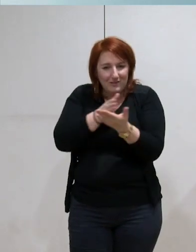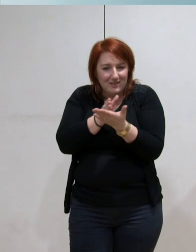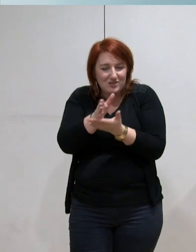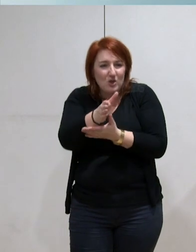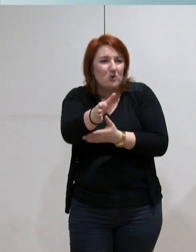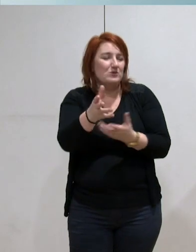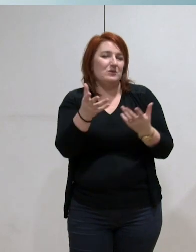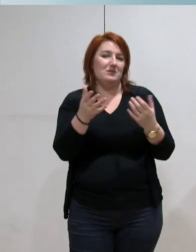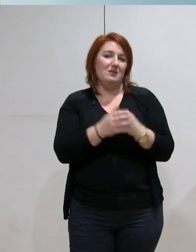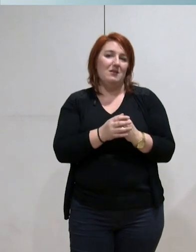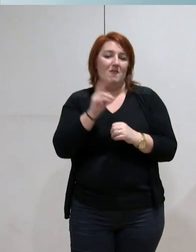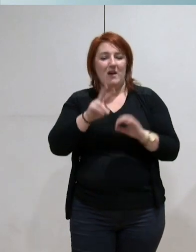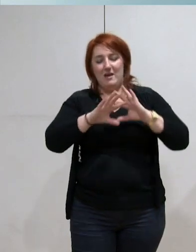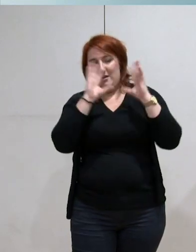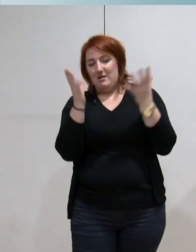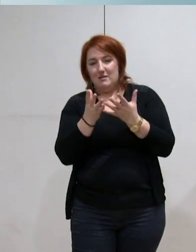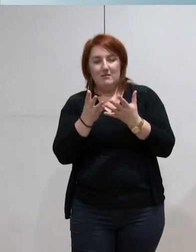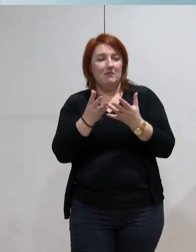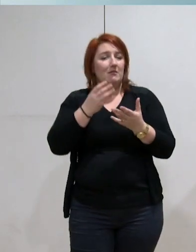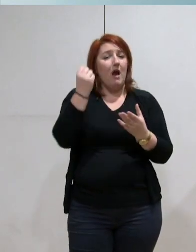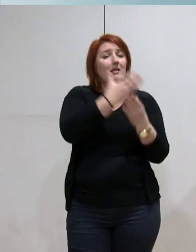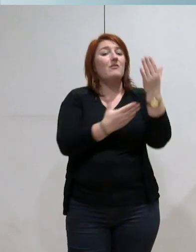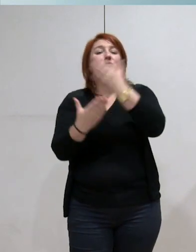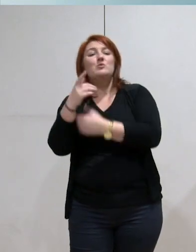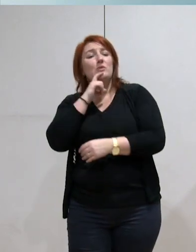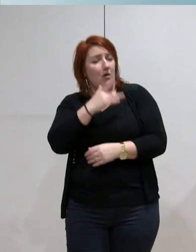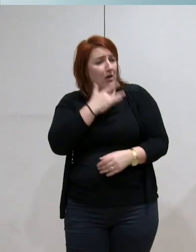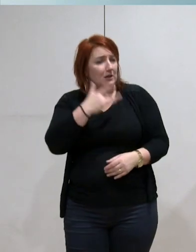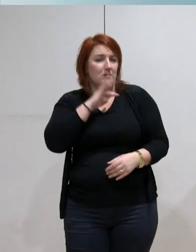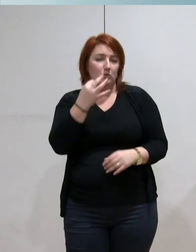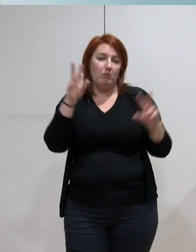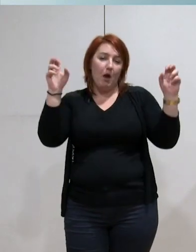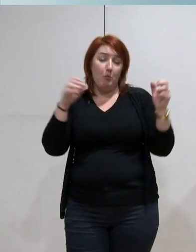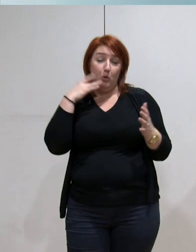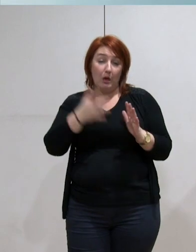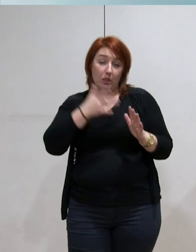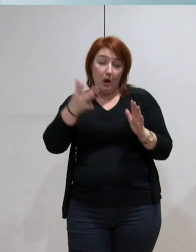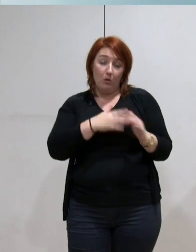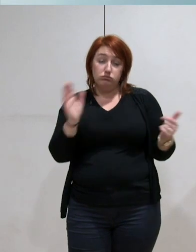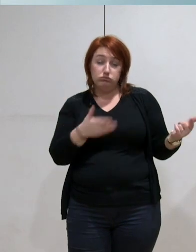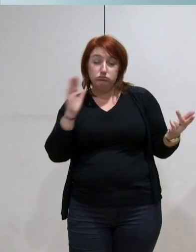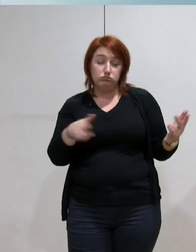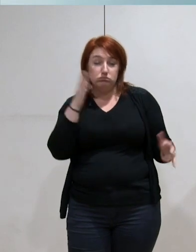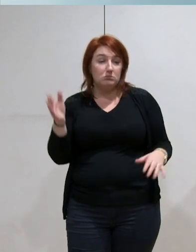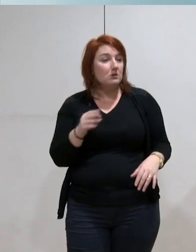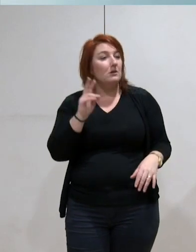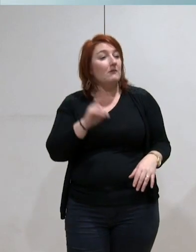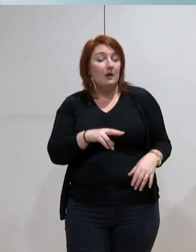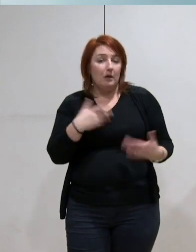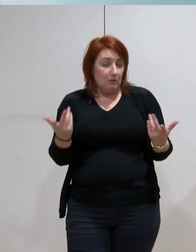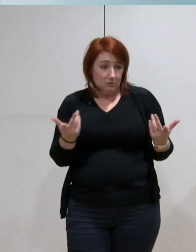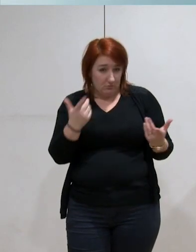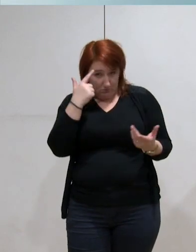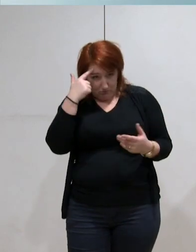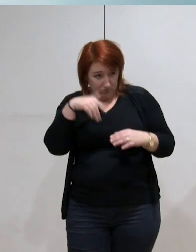intéressantes certes mais catalogues quand même qui ont été faites ce soir qui change la donne quelles sont vos grandes